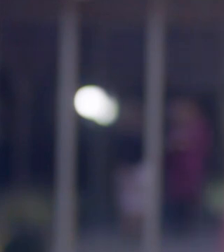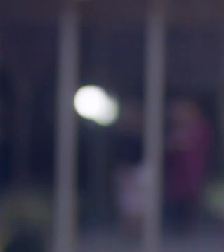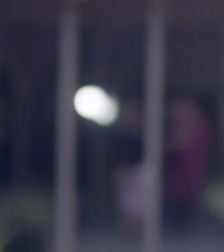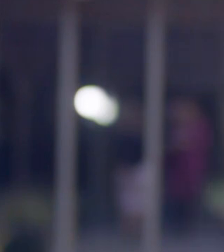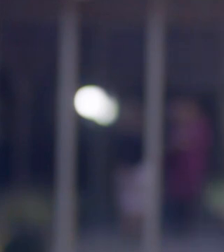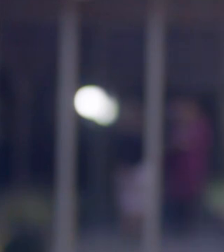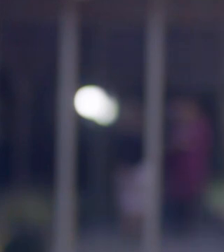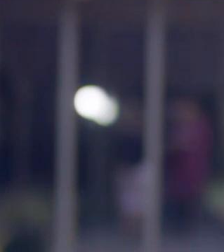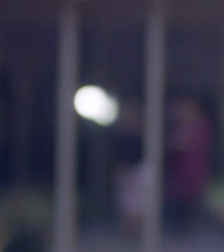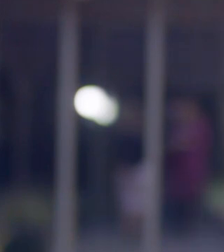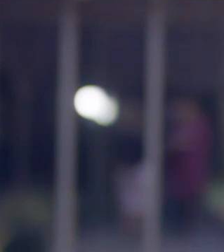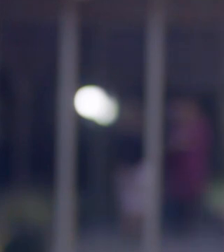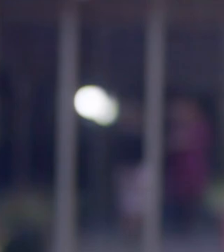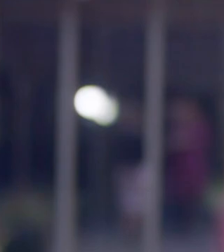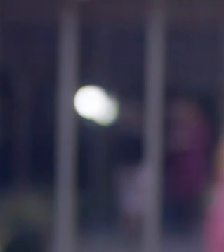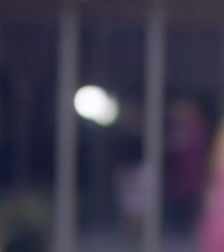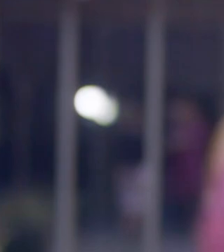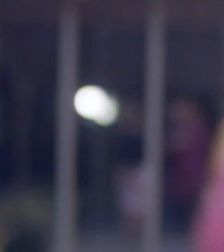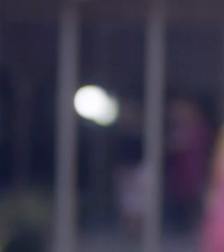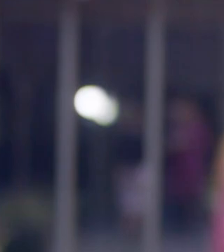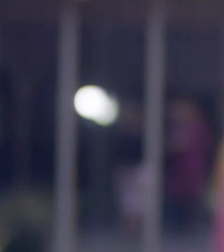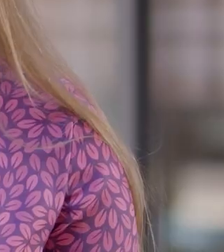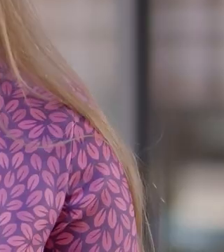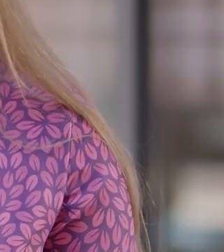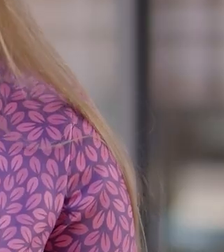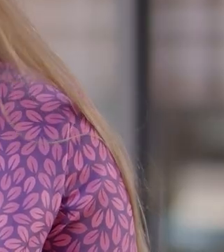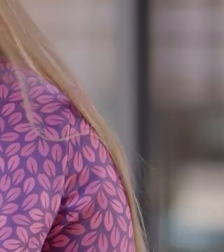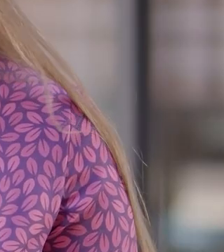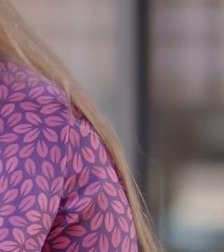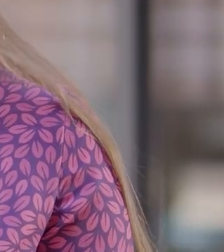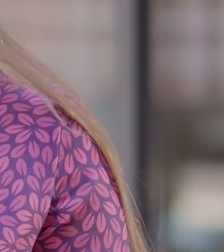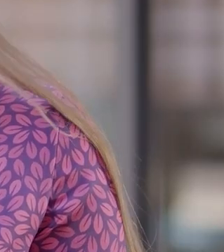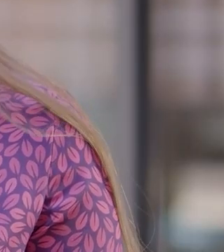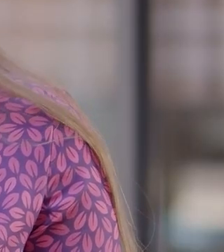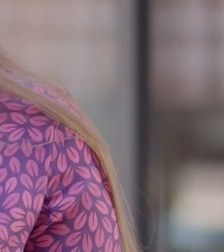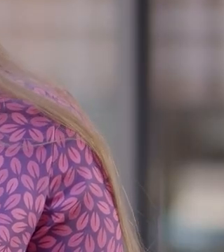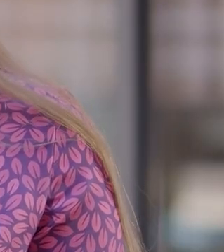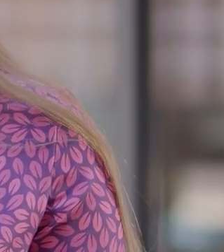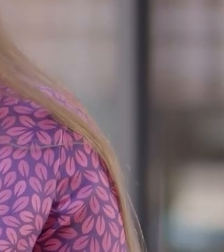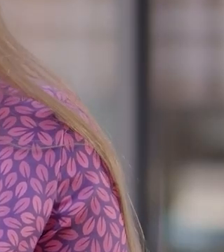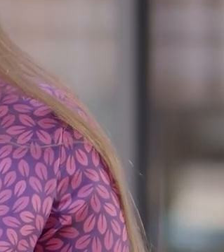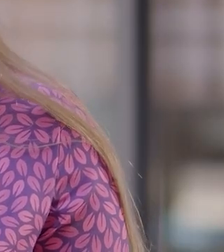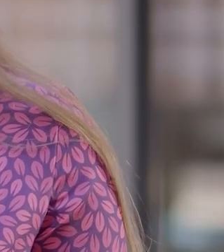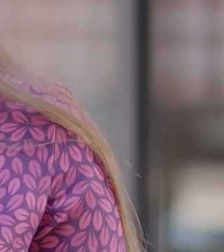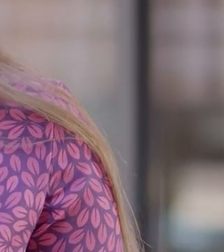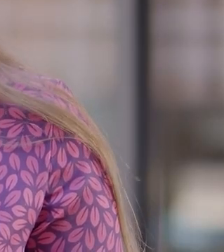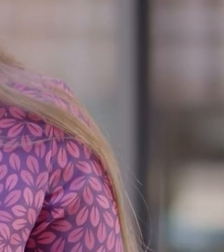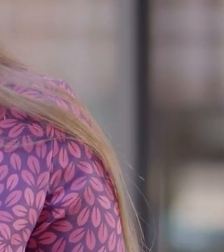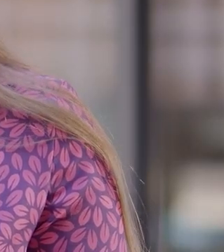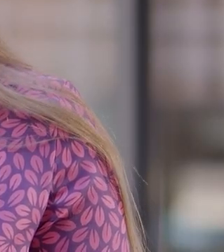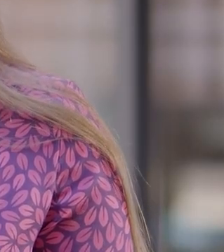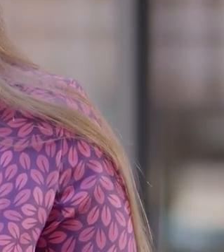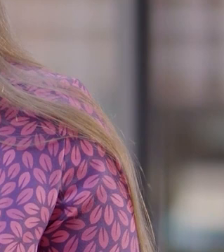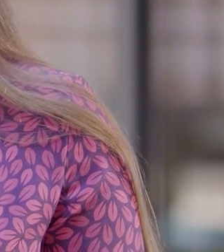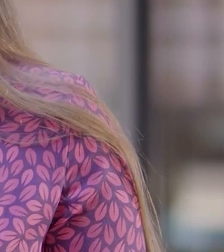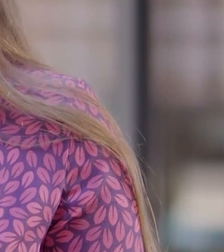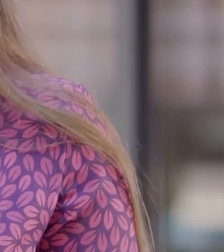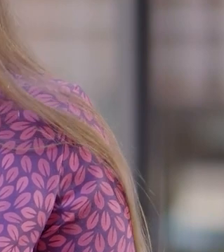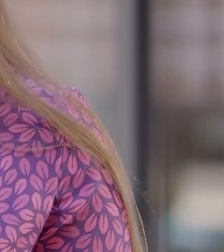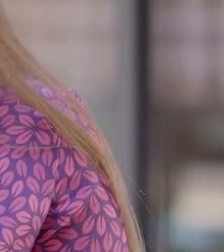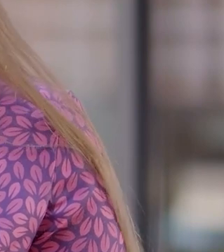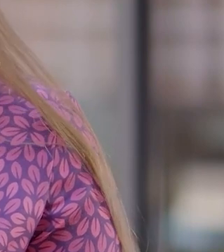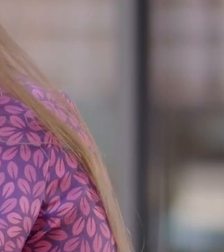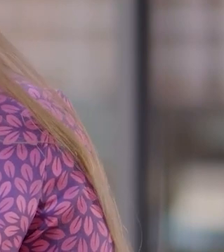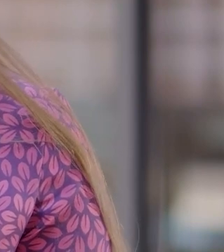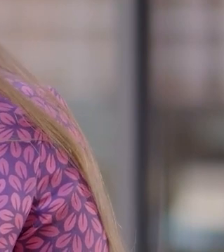wydarzenia organizowane przez biuro warto zwrócić szczególną uwagę? Oczywiście warto mieć uwagę na wszystkie wydarzenia, które organizujemy,